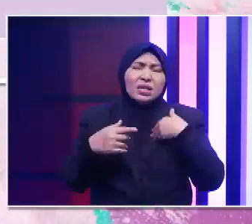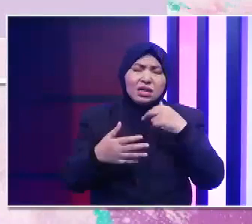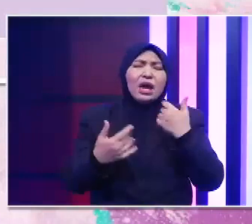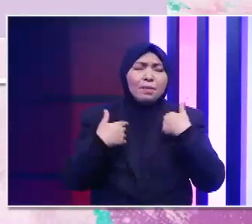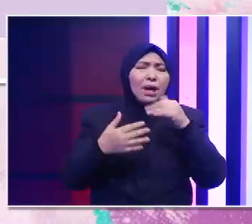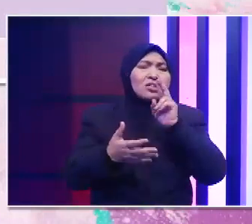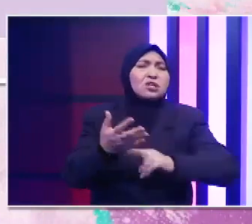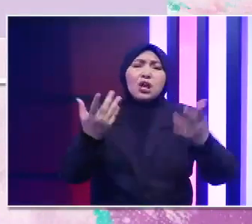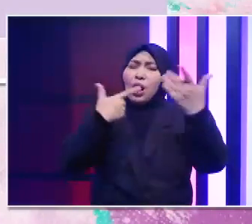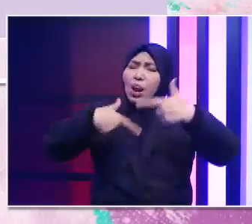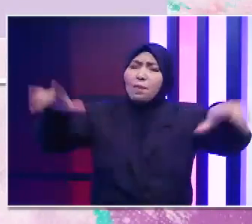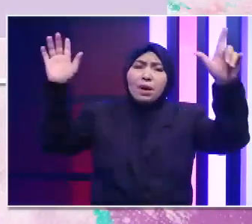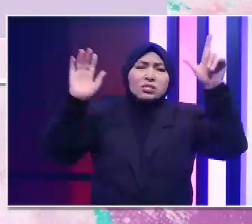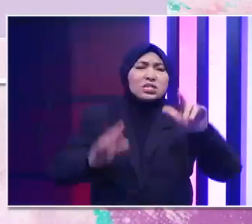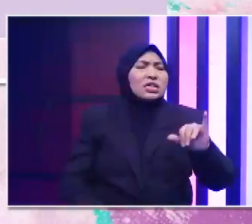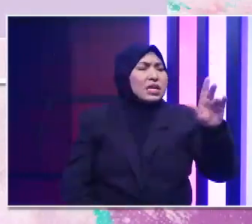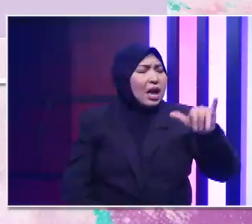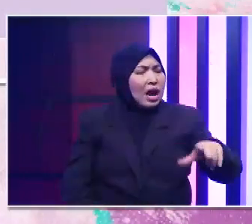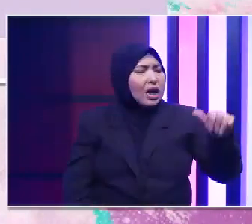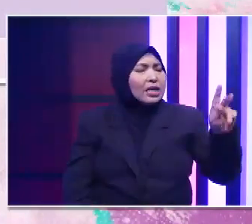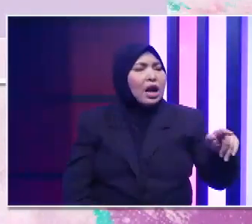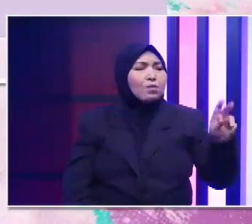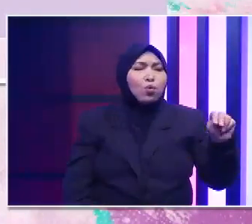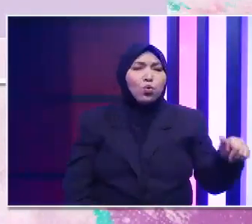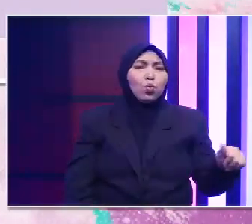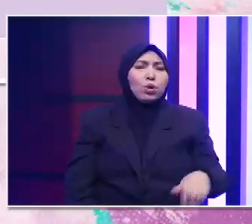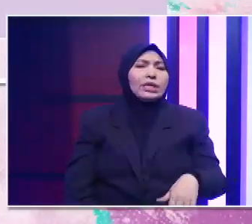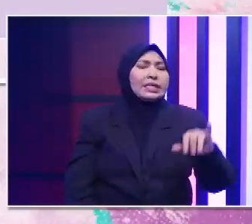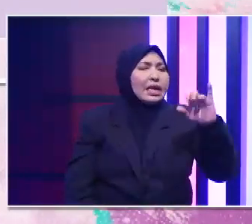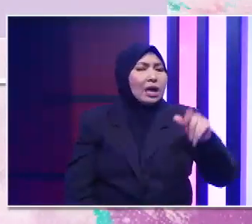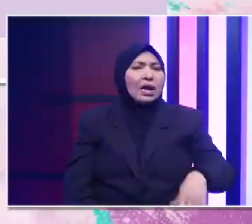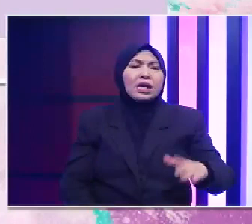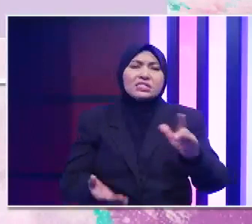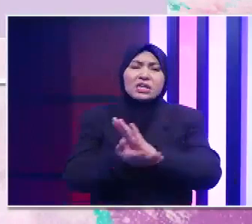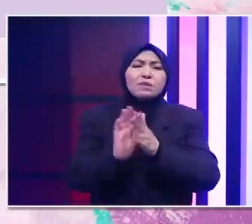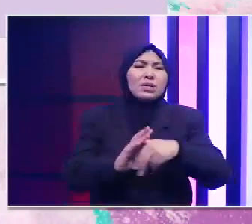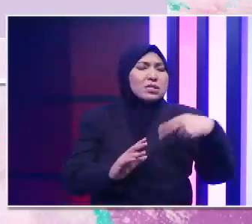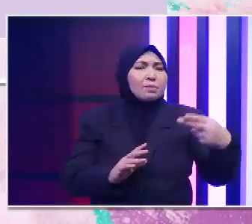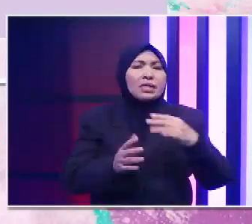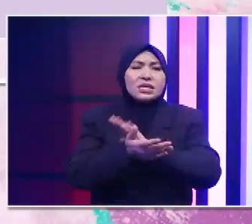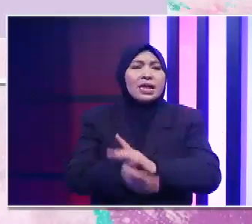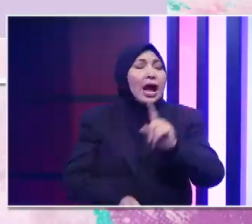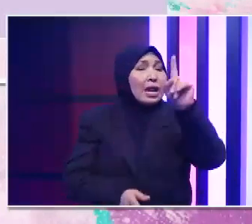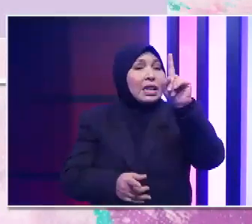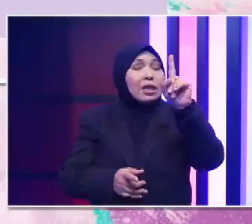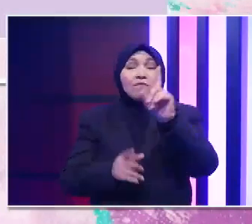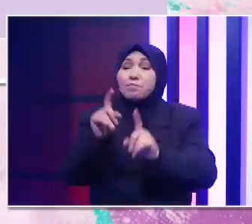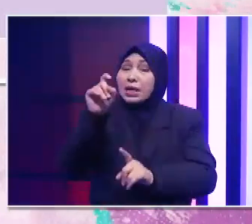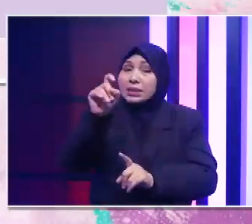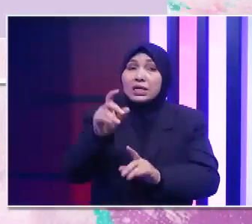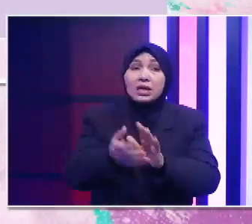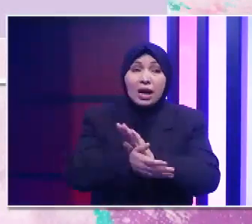baca dilepaskan profile iyakanabudu jadi macak-macak Kalimati bola